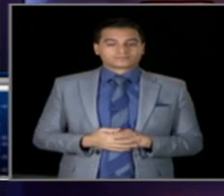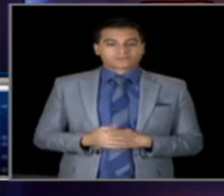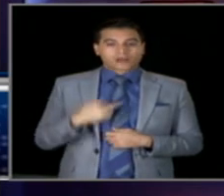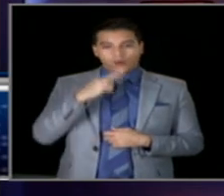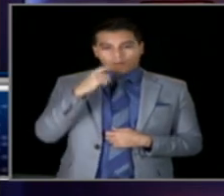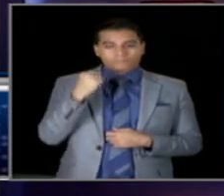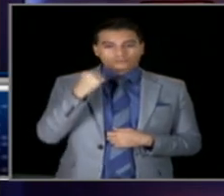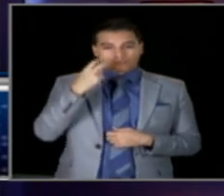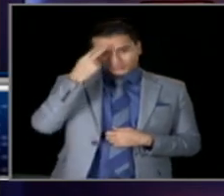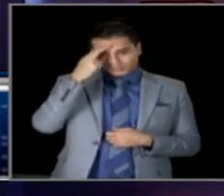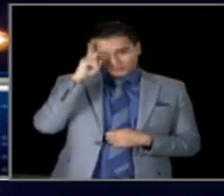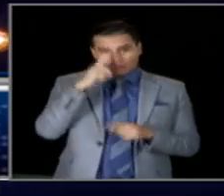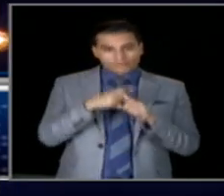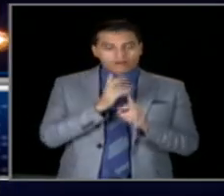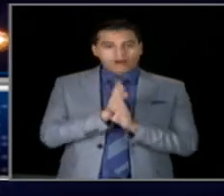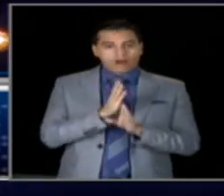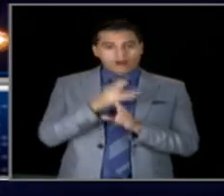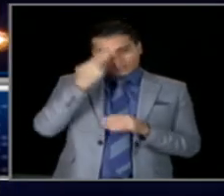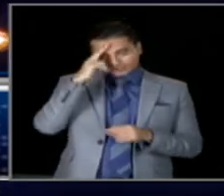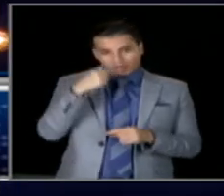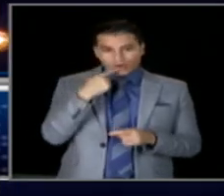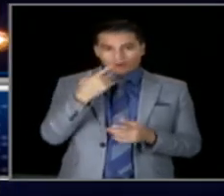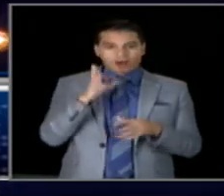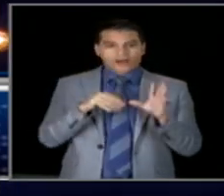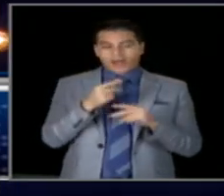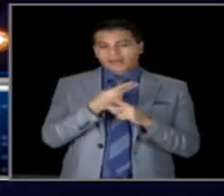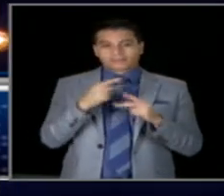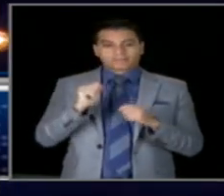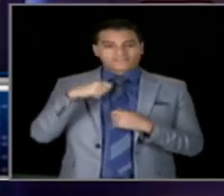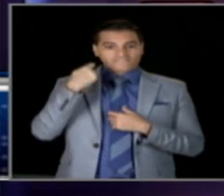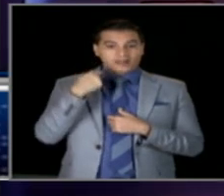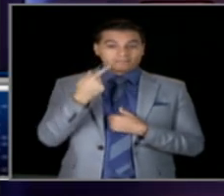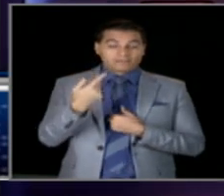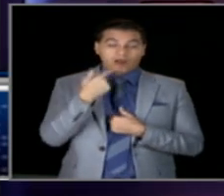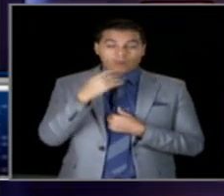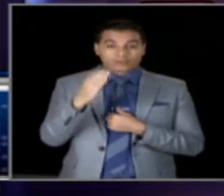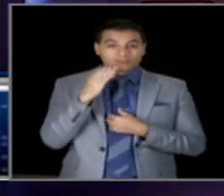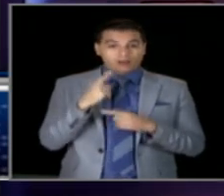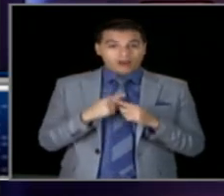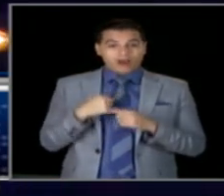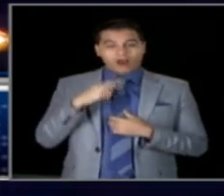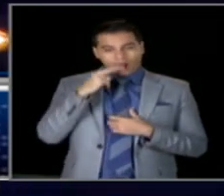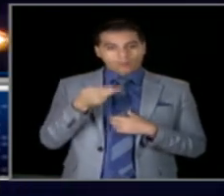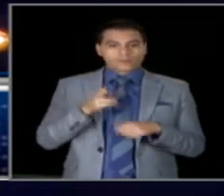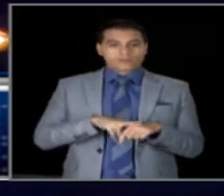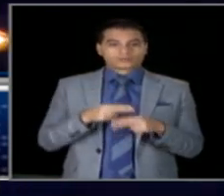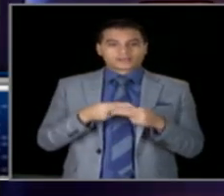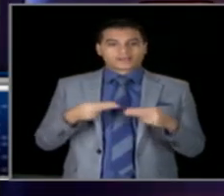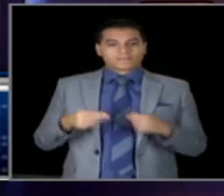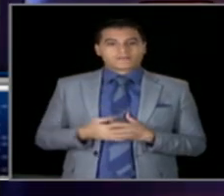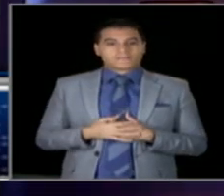لك بطولة مين وإخراج مين، كنت أحكي لك حكاية. لو قلت غلط هقول برضو.